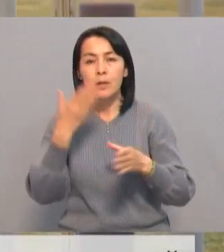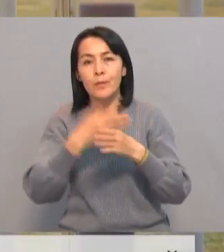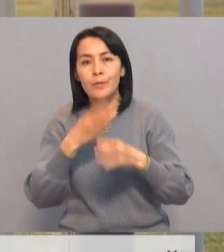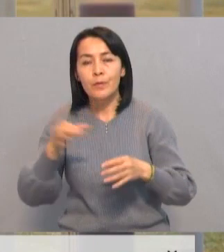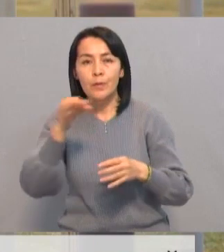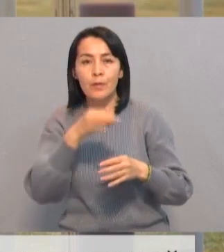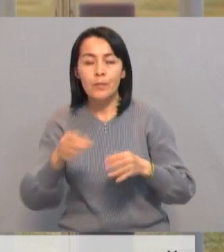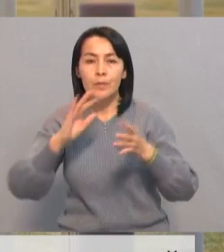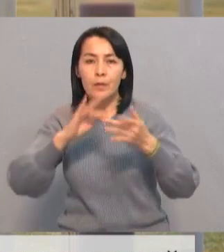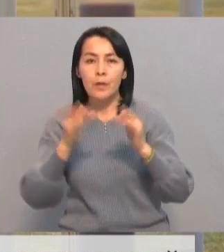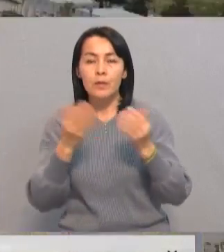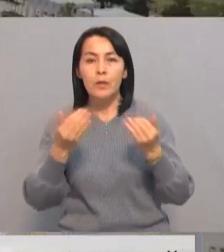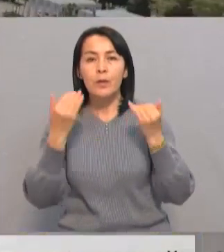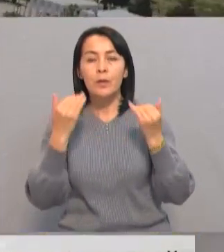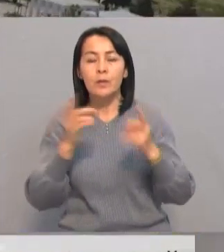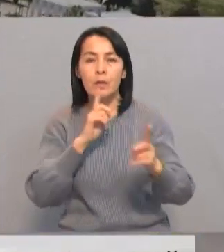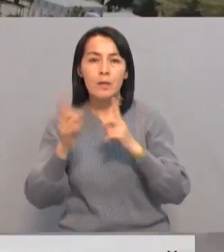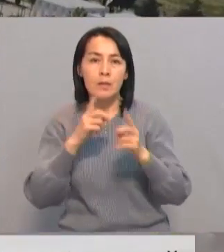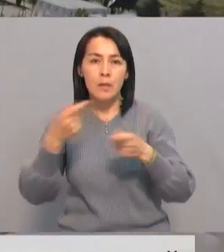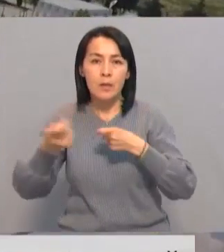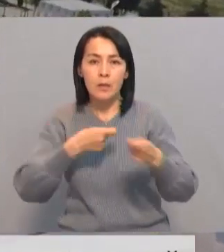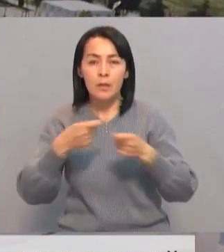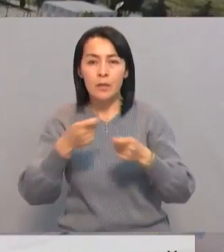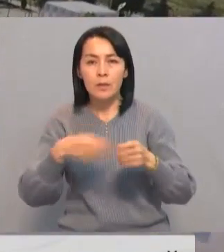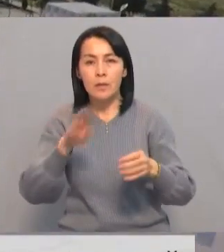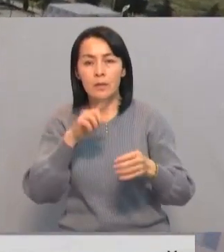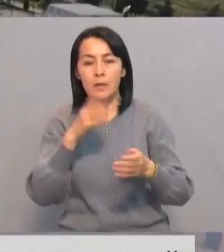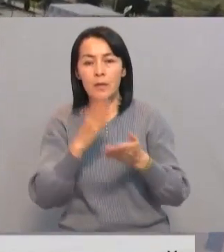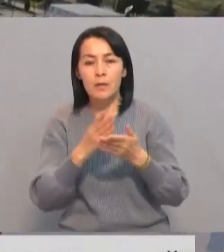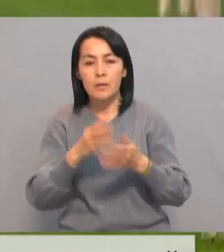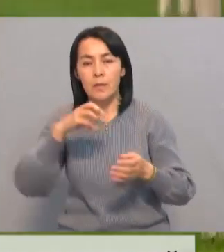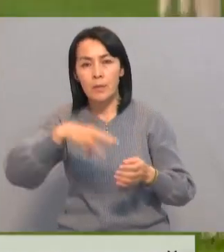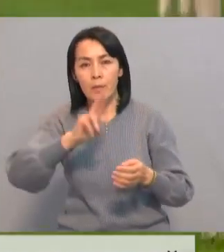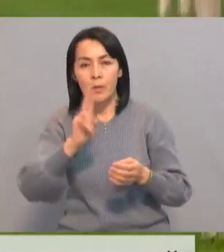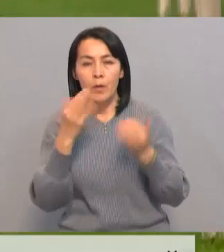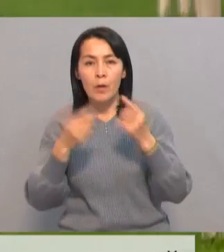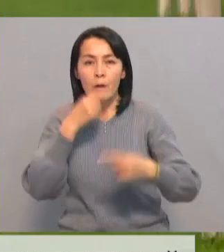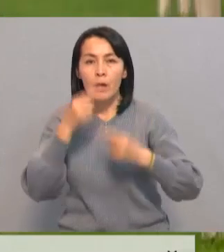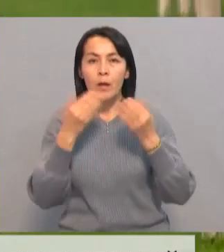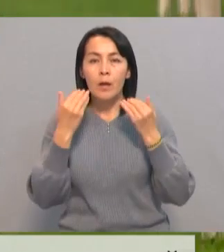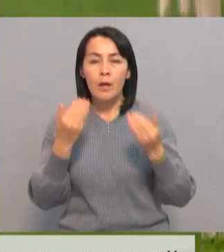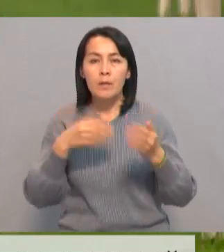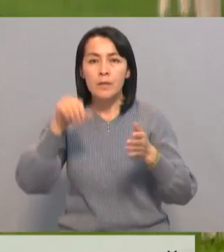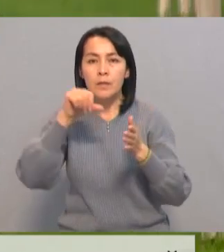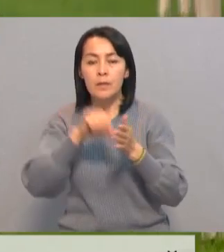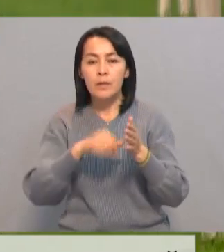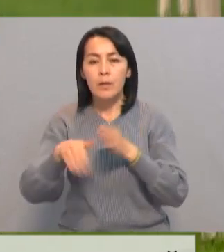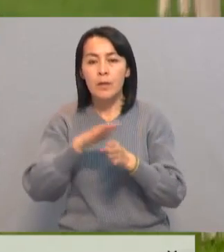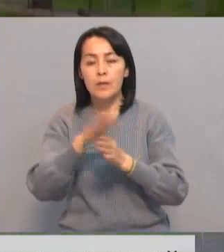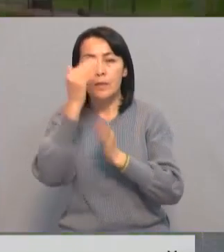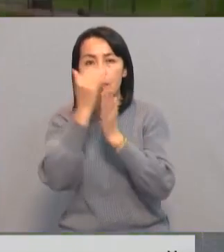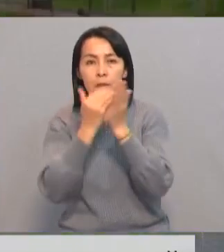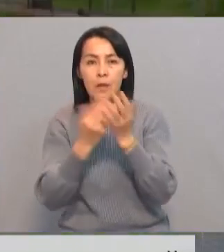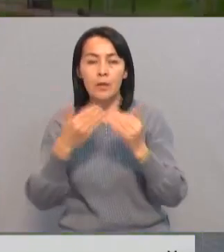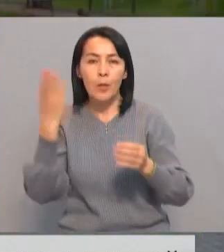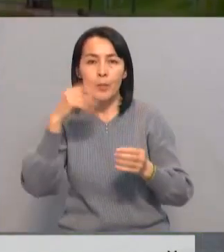оказано в электронном формате. Кроме того, на брифинге руководитель управления департамента Миранбек Кукенов сообщил о введении всеобщего